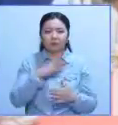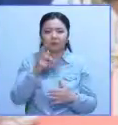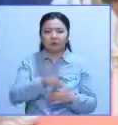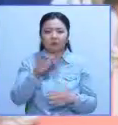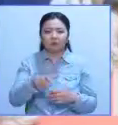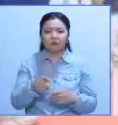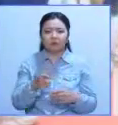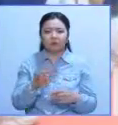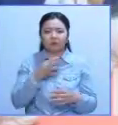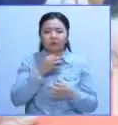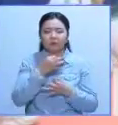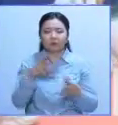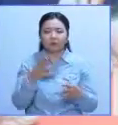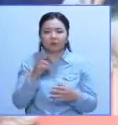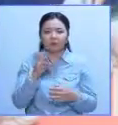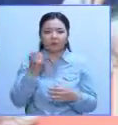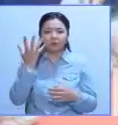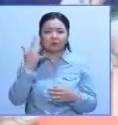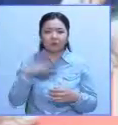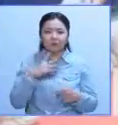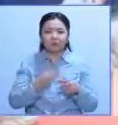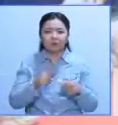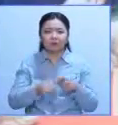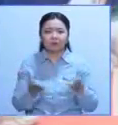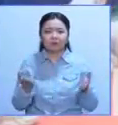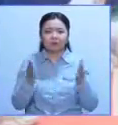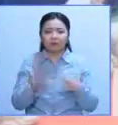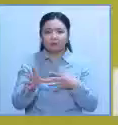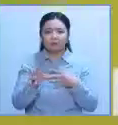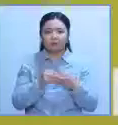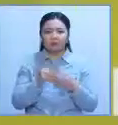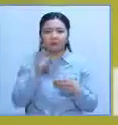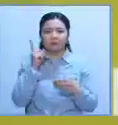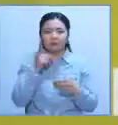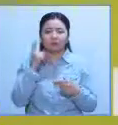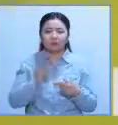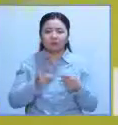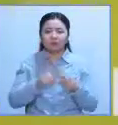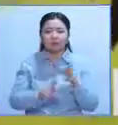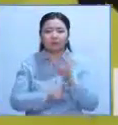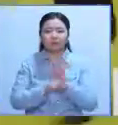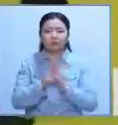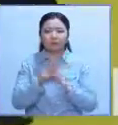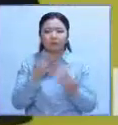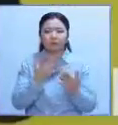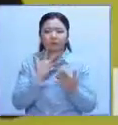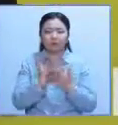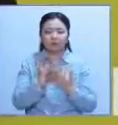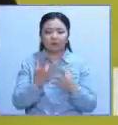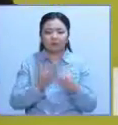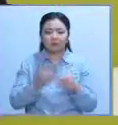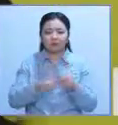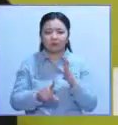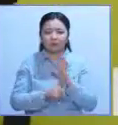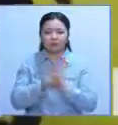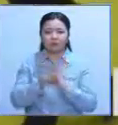ережеде өнер көрсетіп келе жатқан спортшыларға өте үлкен бәсекелес бола білді. Fighting System бөлімінде тордың жоғарғы сатысында Айқын